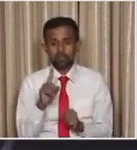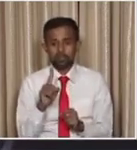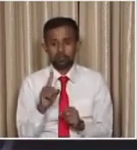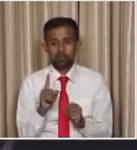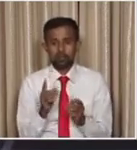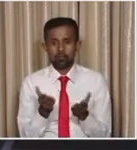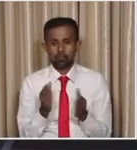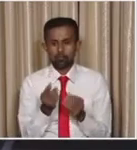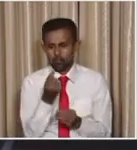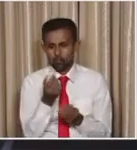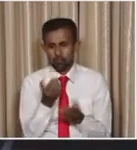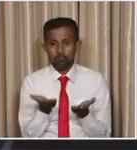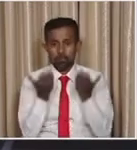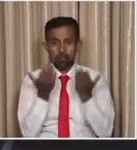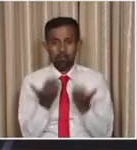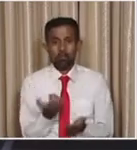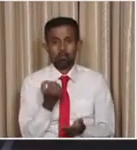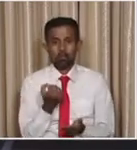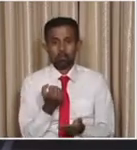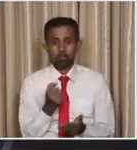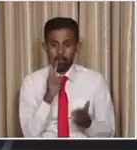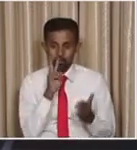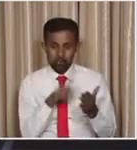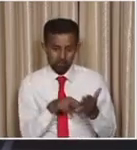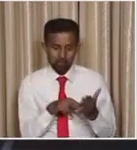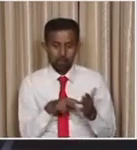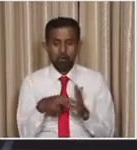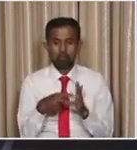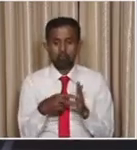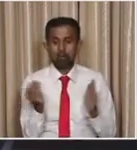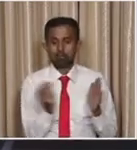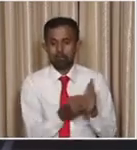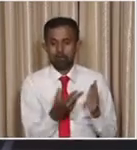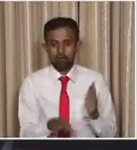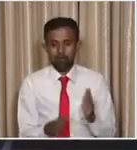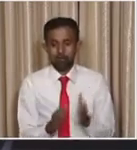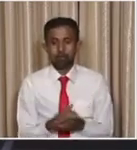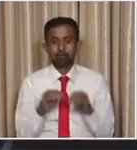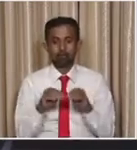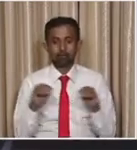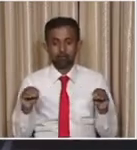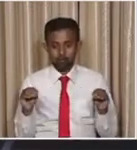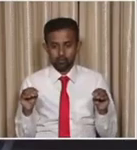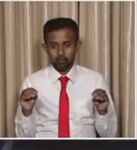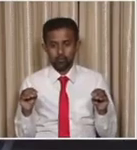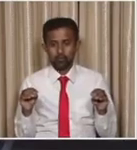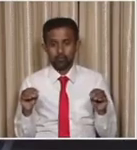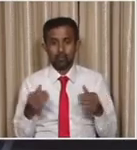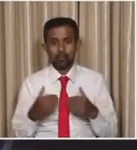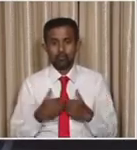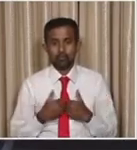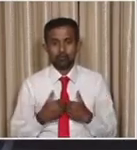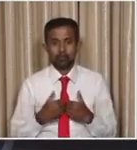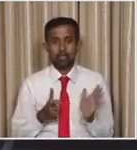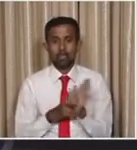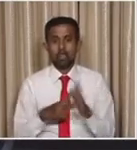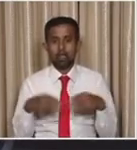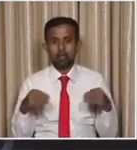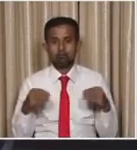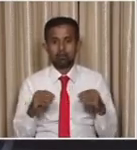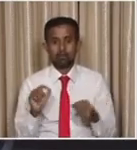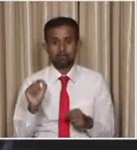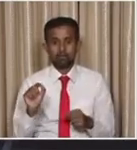පොඩ්ඩක් ඉදිරියට දාන්න. ඒ පිළිබඳ අවධානය මේ අයවැයෙන් යොමු වෙලා තියෙනවා. කෘෂි කර්මාන්තේ අපේ එළවලු ගත්තොත්